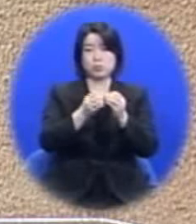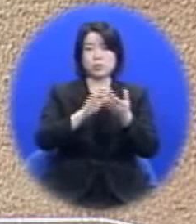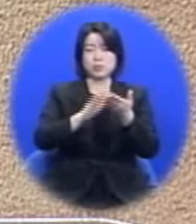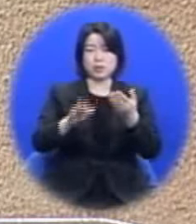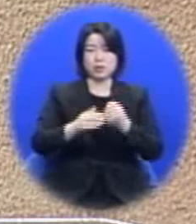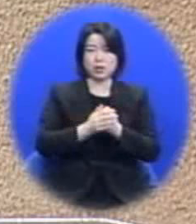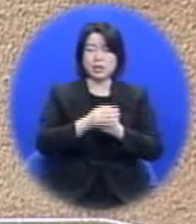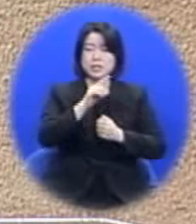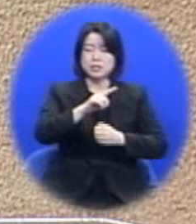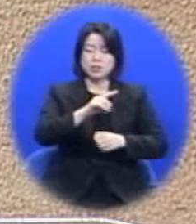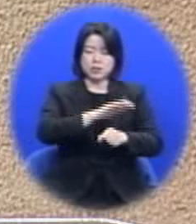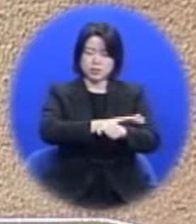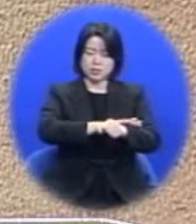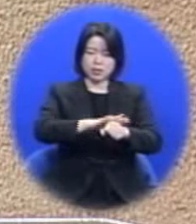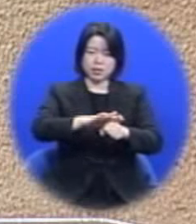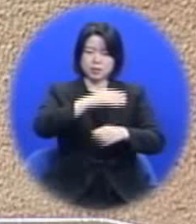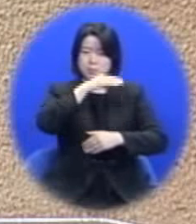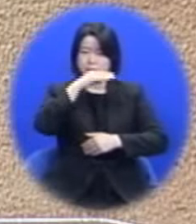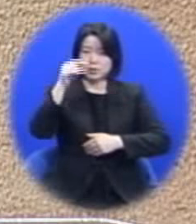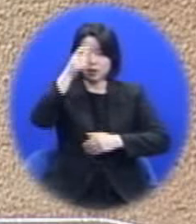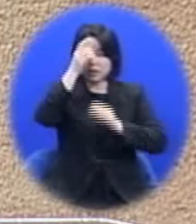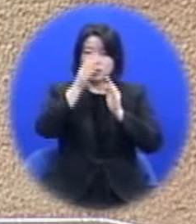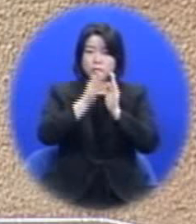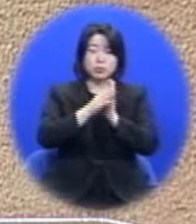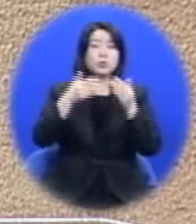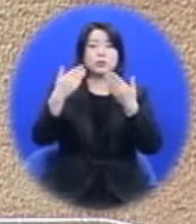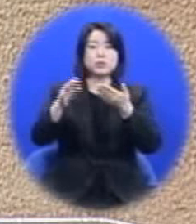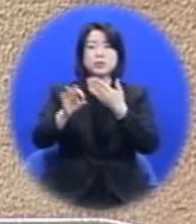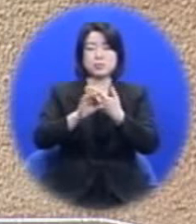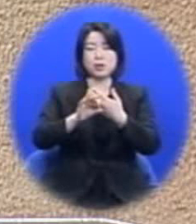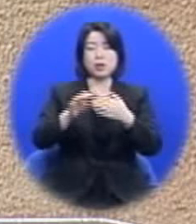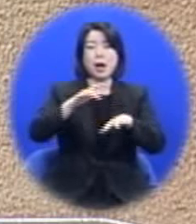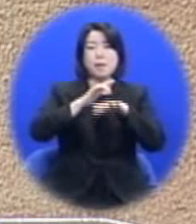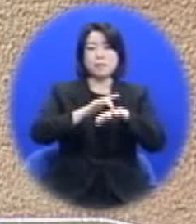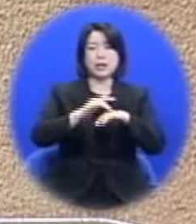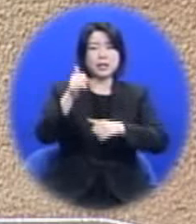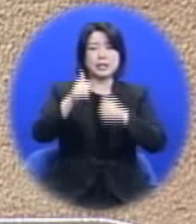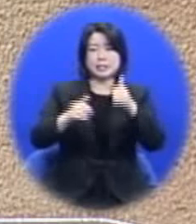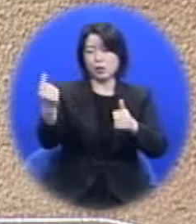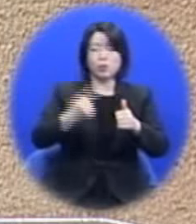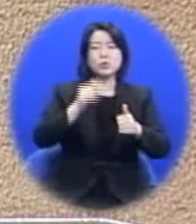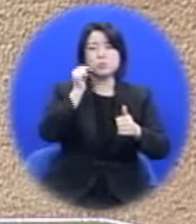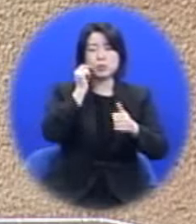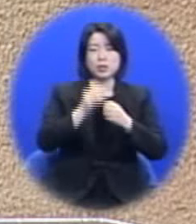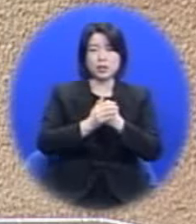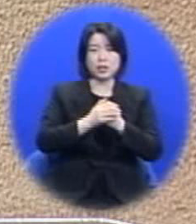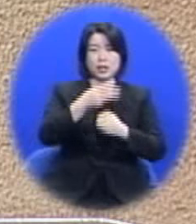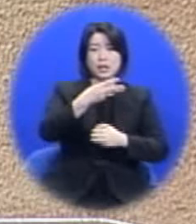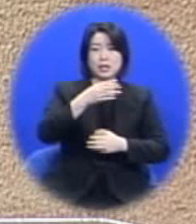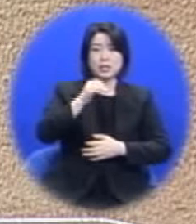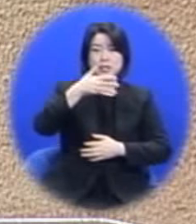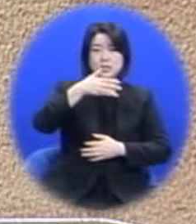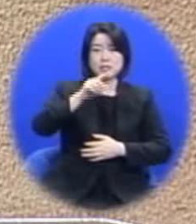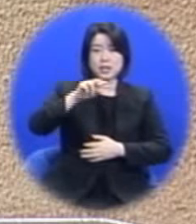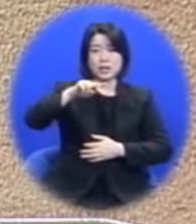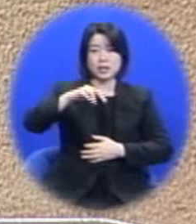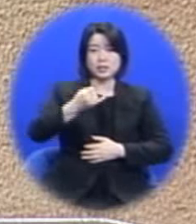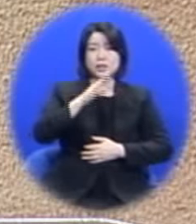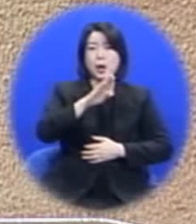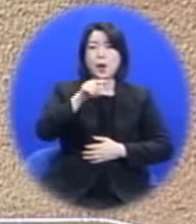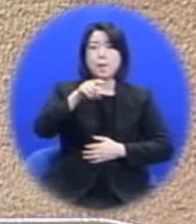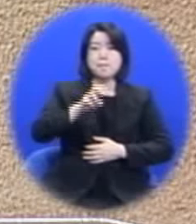마귀가 시험할 틈을 못 가지게 되니까. 리차드 범브란트 목사님 그